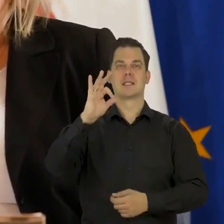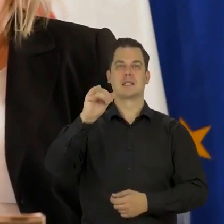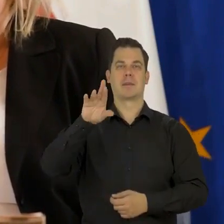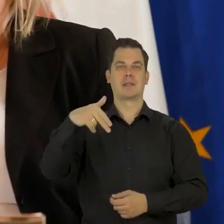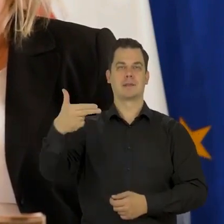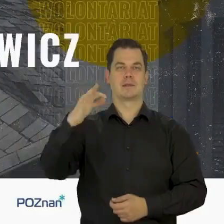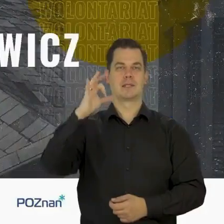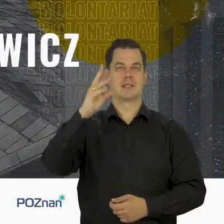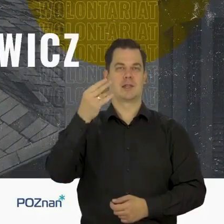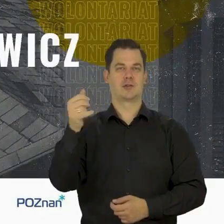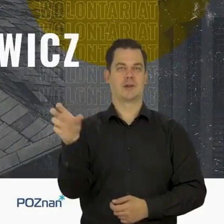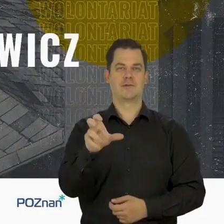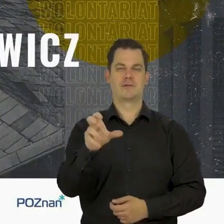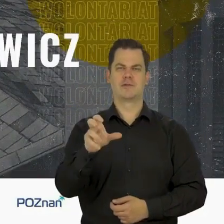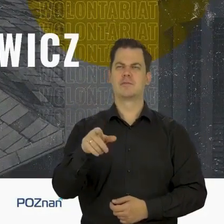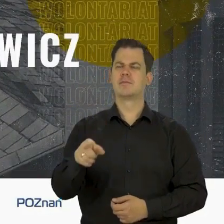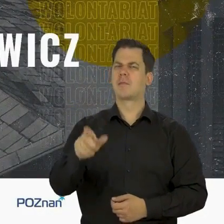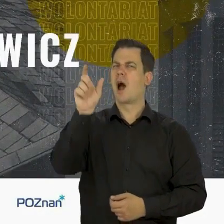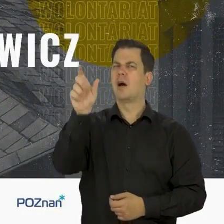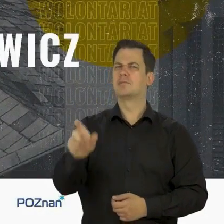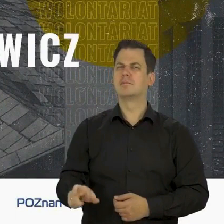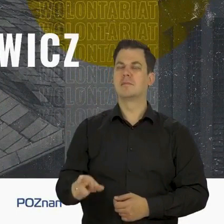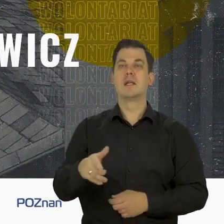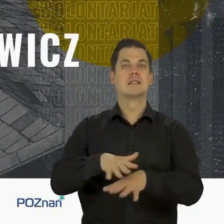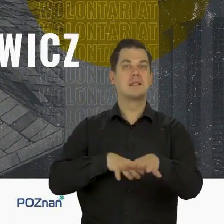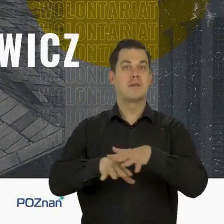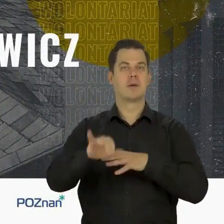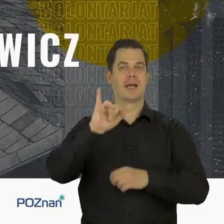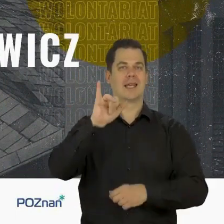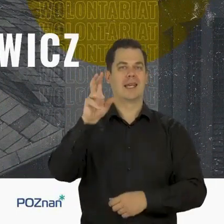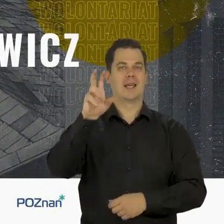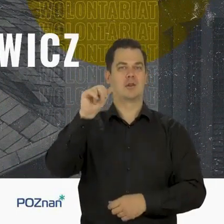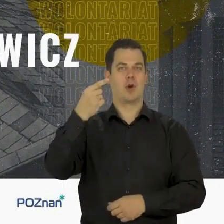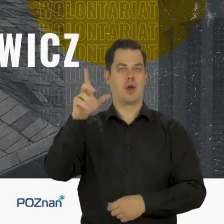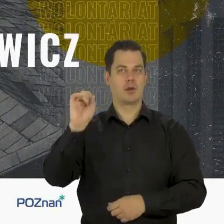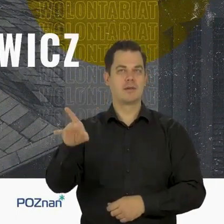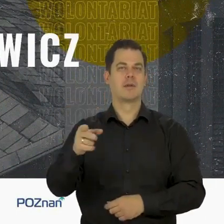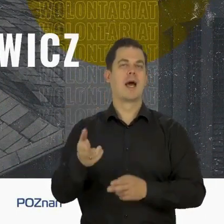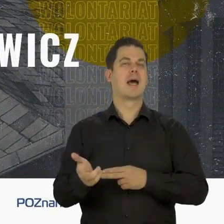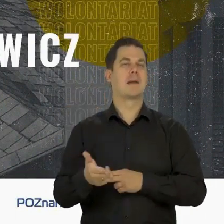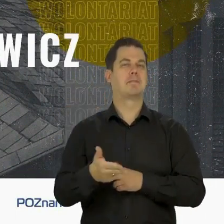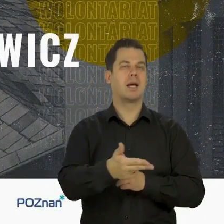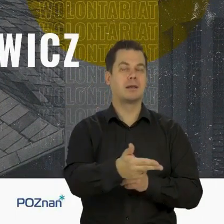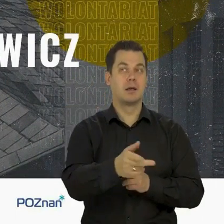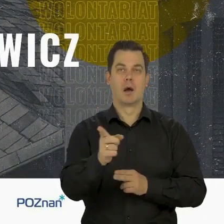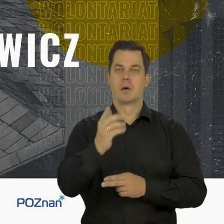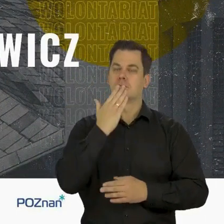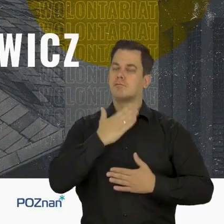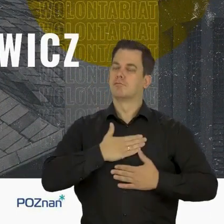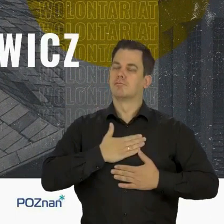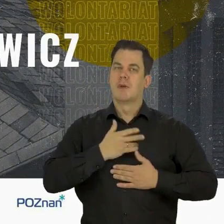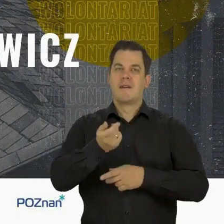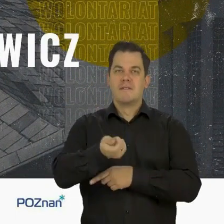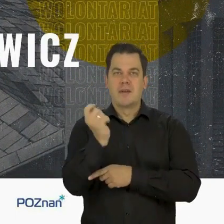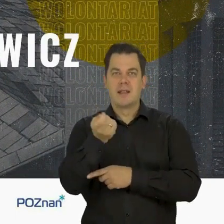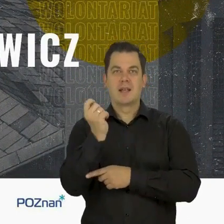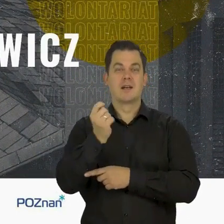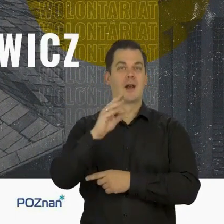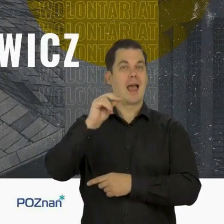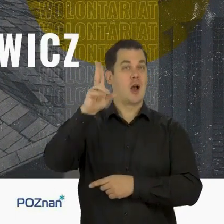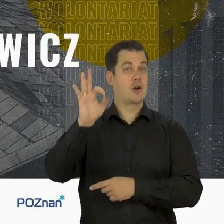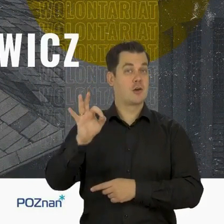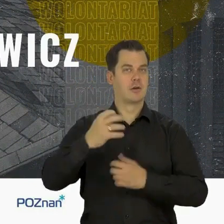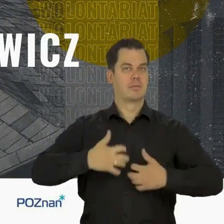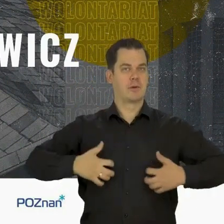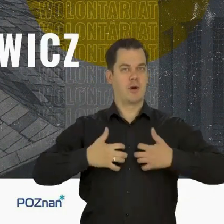Sebastian Staśkiewicz. Sebastian Staśkiewicz z zawodu ichtiolog, rybak śródlądowy, z pasji wędkarz, ekolog,